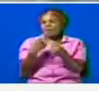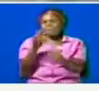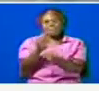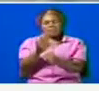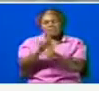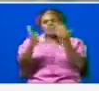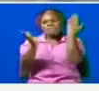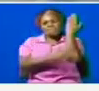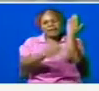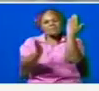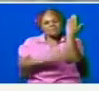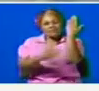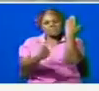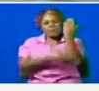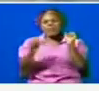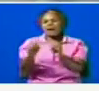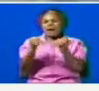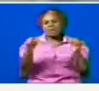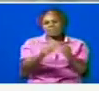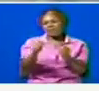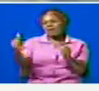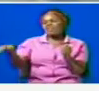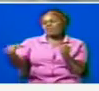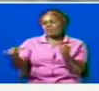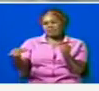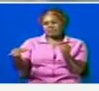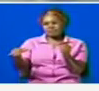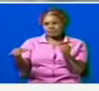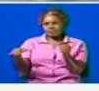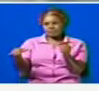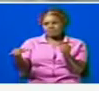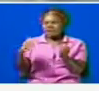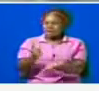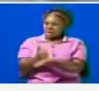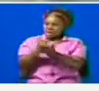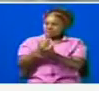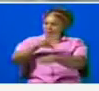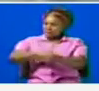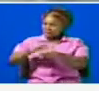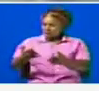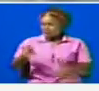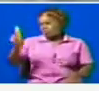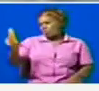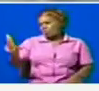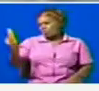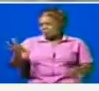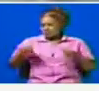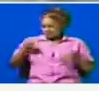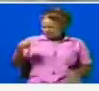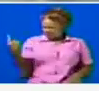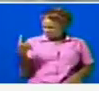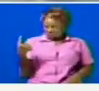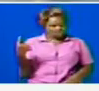mengi mabaya yazidi kukithiri kule kwingine. Na ambalo litatusaidia ni kwamba Rais Kenyatta akubali kwamba peke